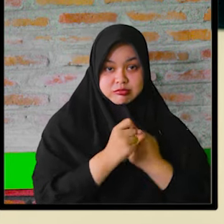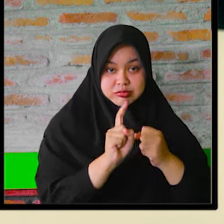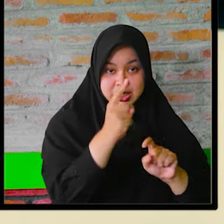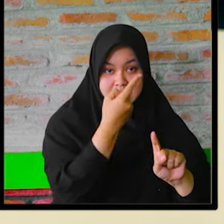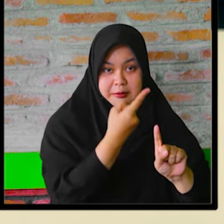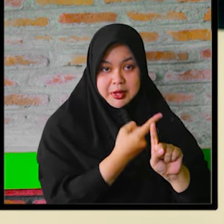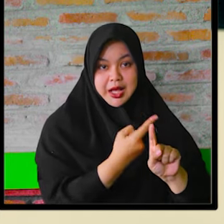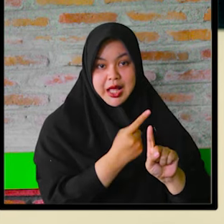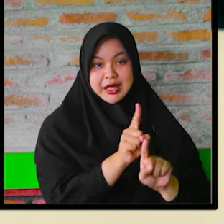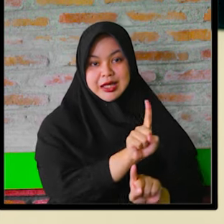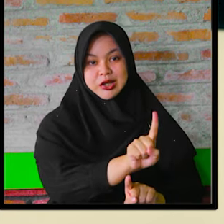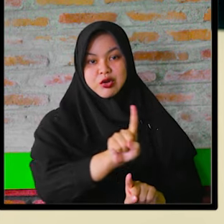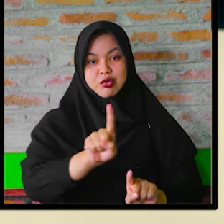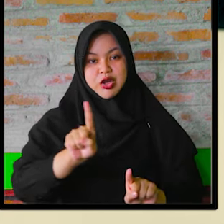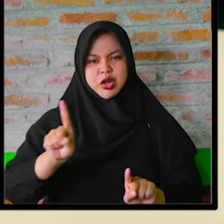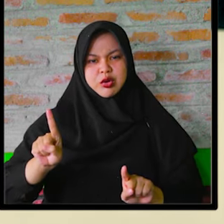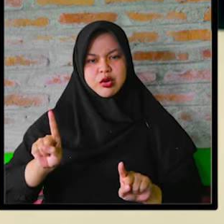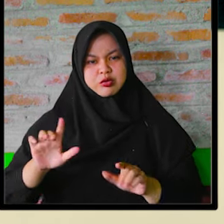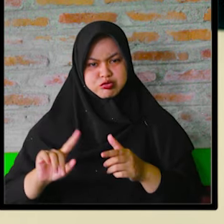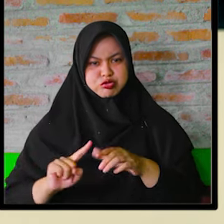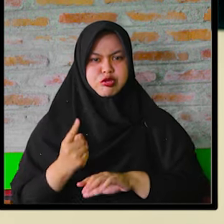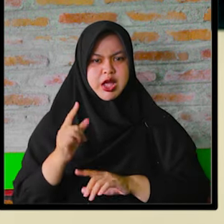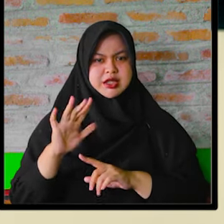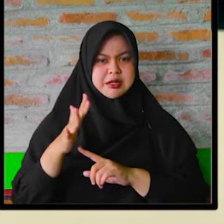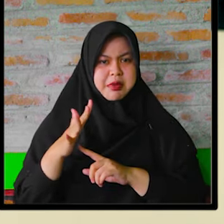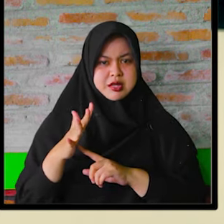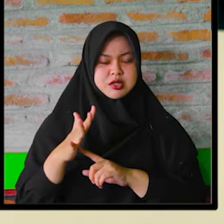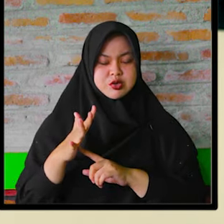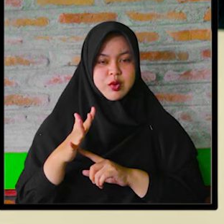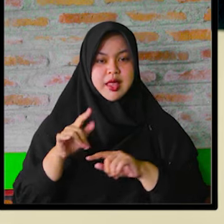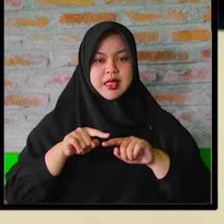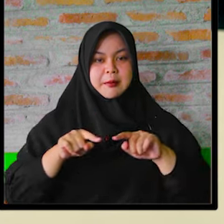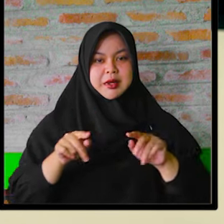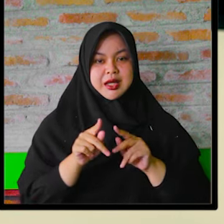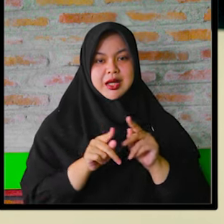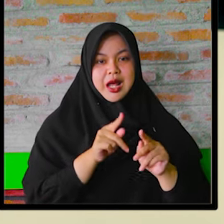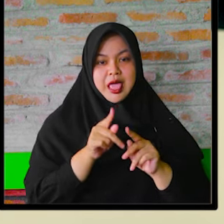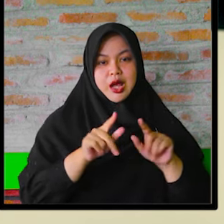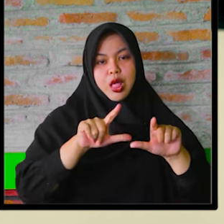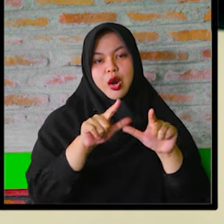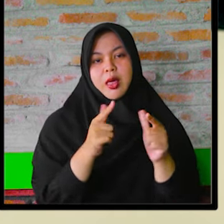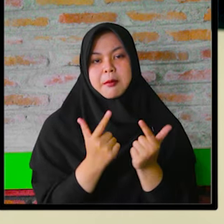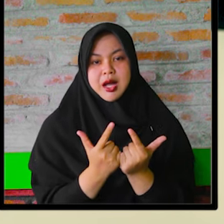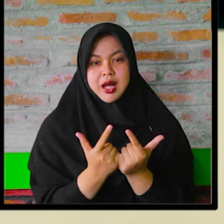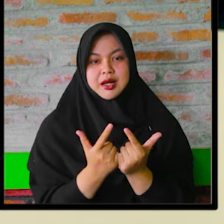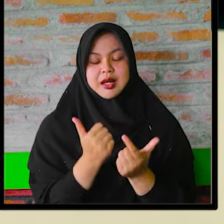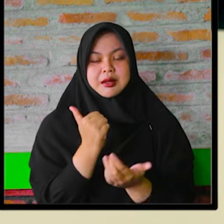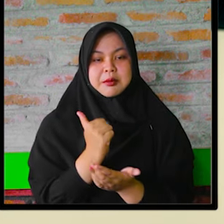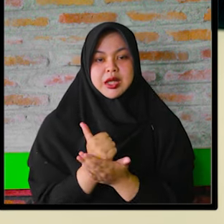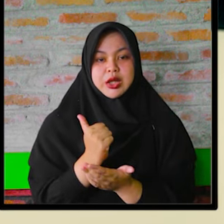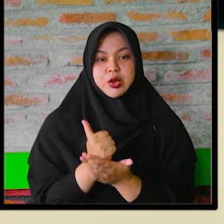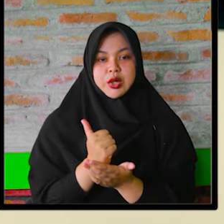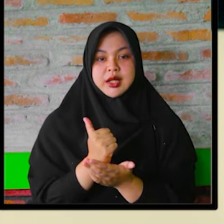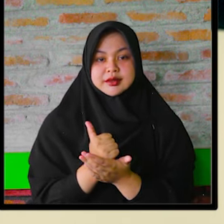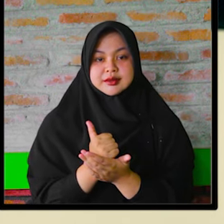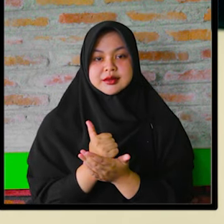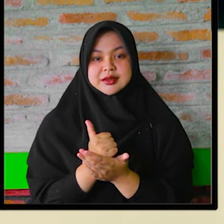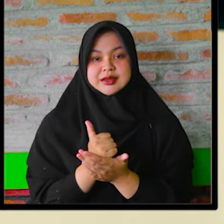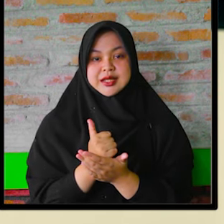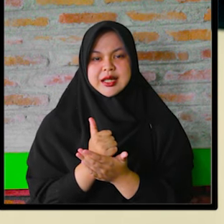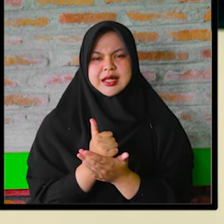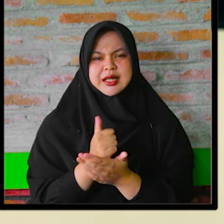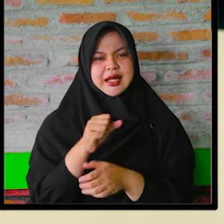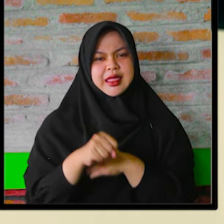individu saya sejak mahasiswa Tetapi kalau secara kelembagaan kebetulan ee tahun